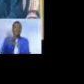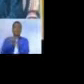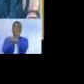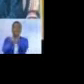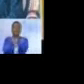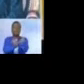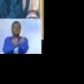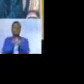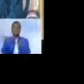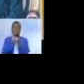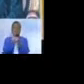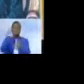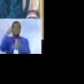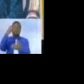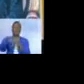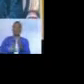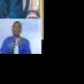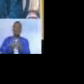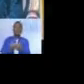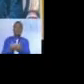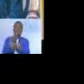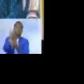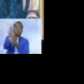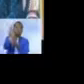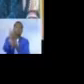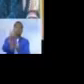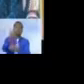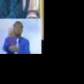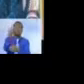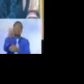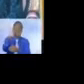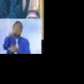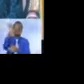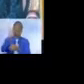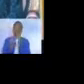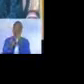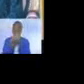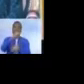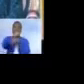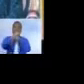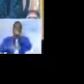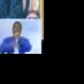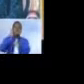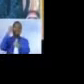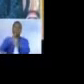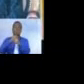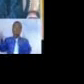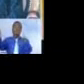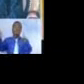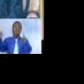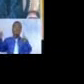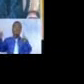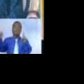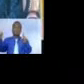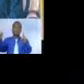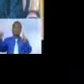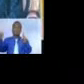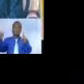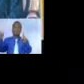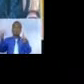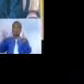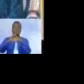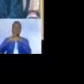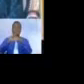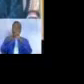développement, avec un taux de croissance d'environ 15% par an. Cependant, la